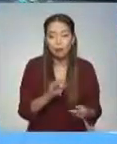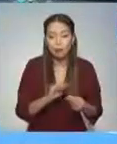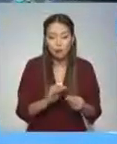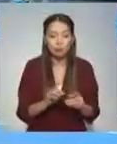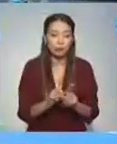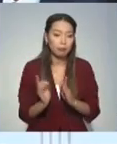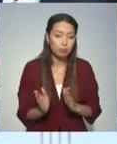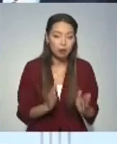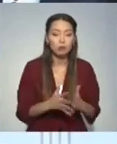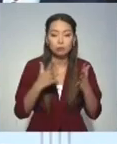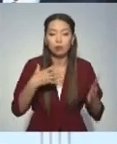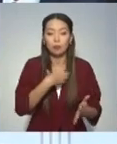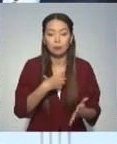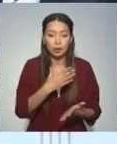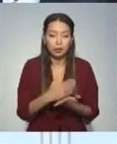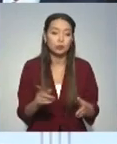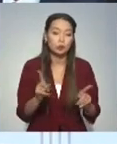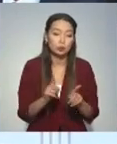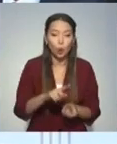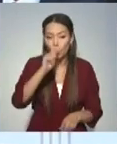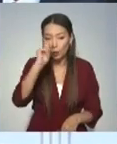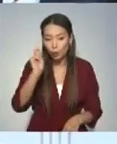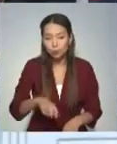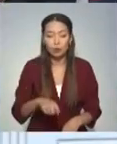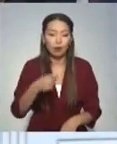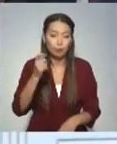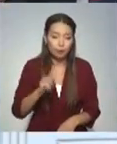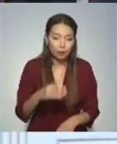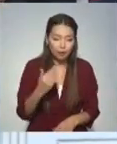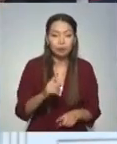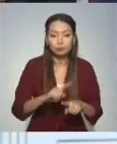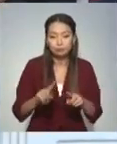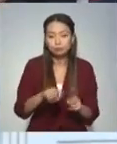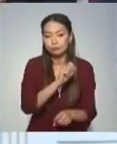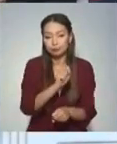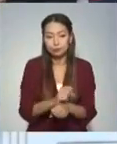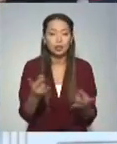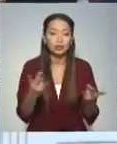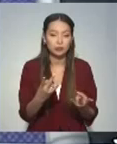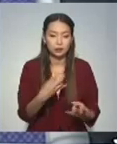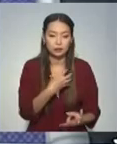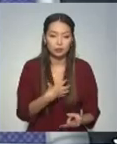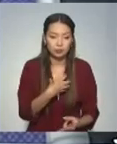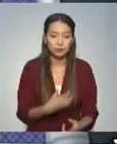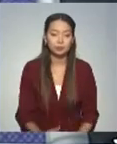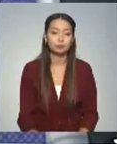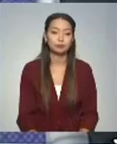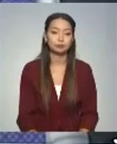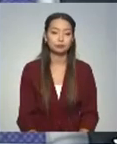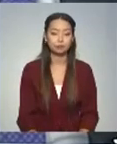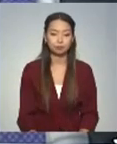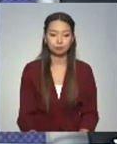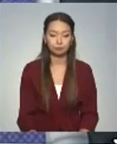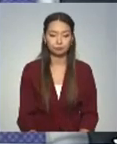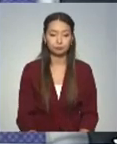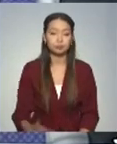орнатудың маңыздылығына тоқталды. Сондай-ақ Украинадағы қақтығысты тезірек тоқтату қажет деді. Құрметті дәулет ве үкімет